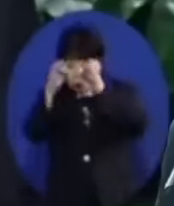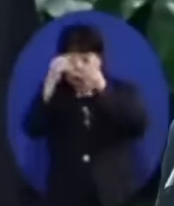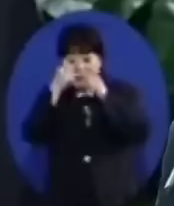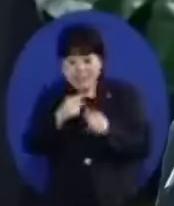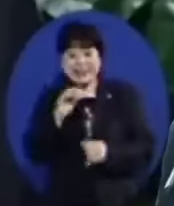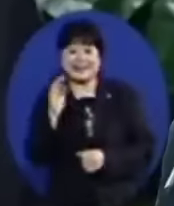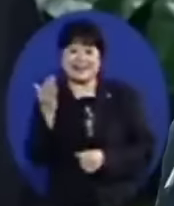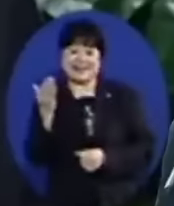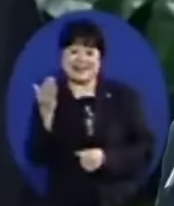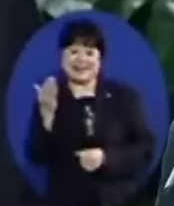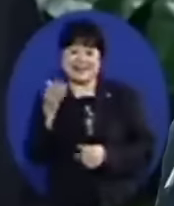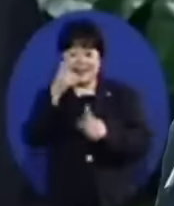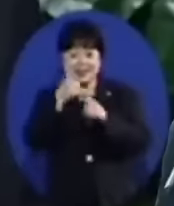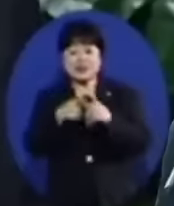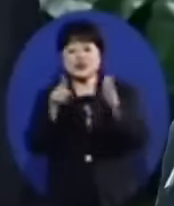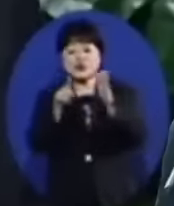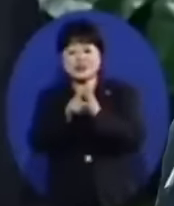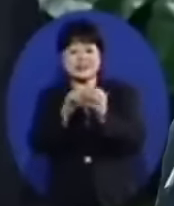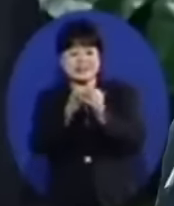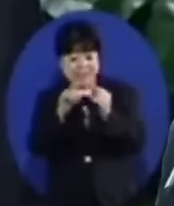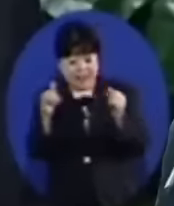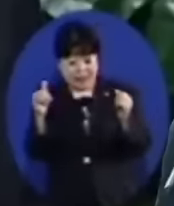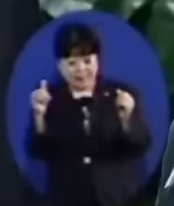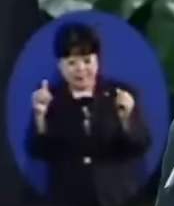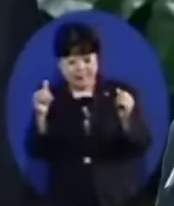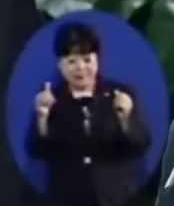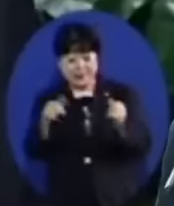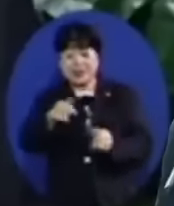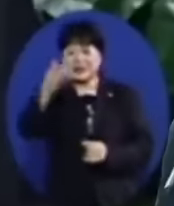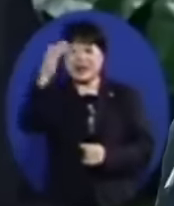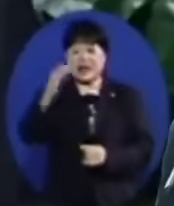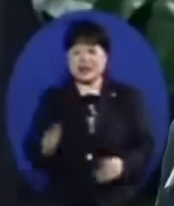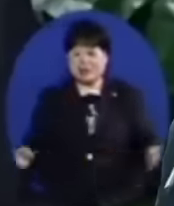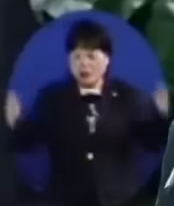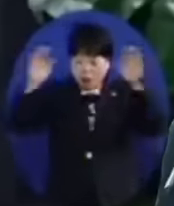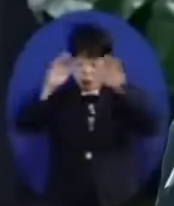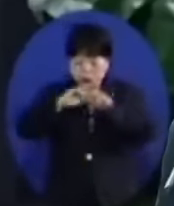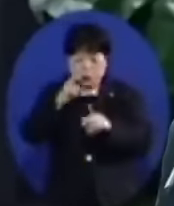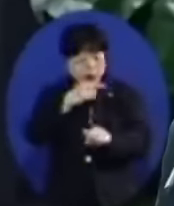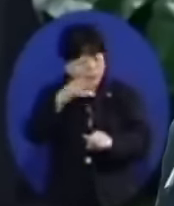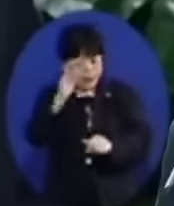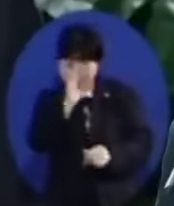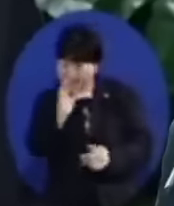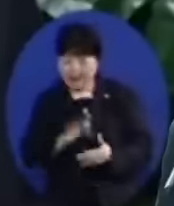것입니다. 예수 믿는 사람이 옛 어두움의 세계로 돌아가서